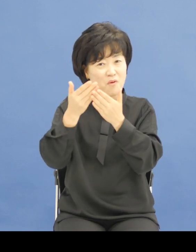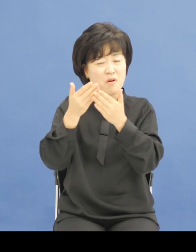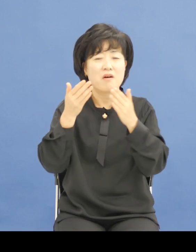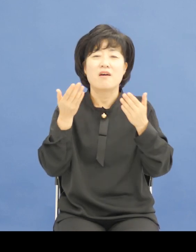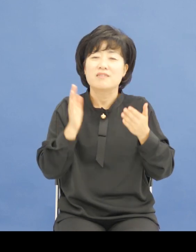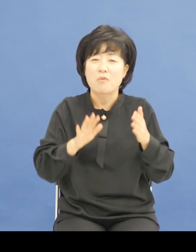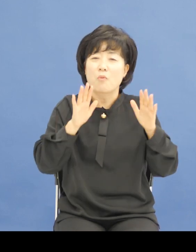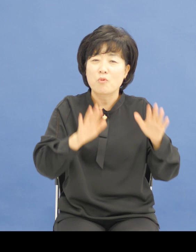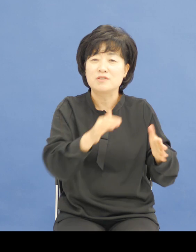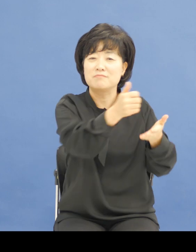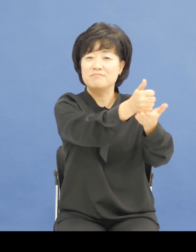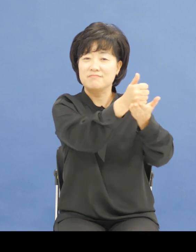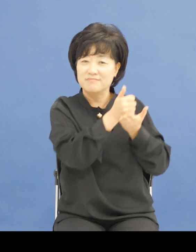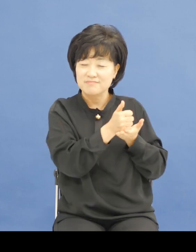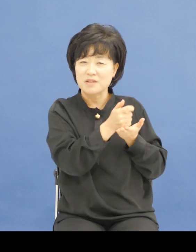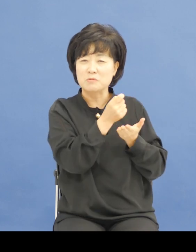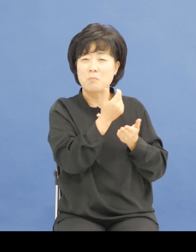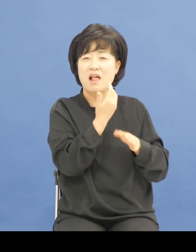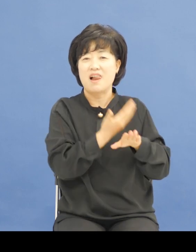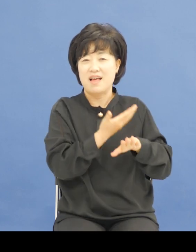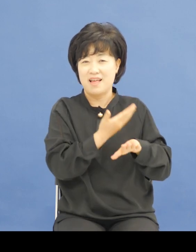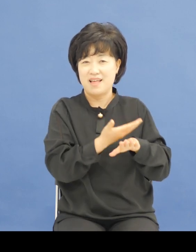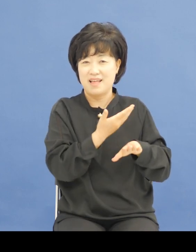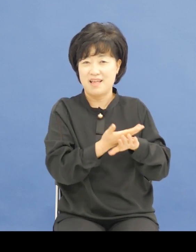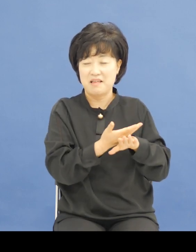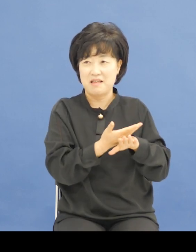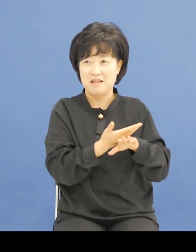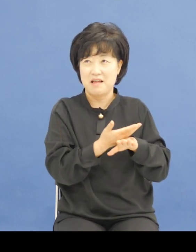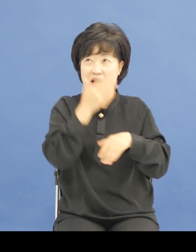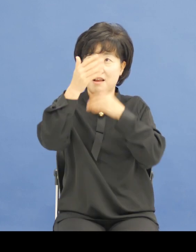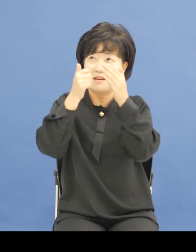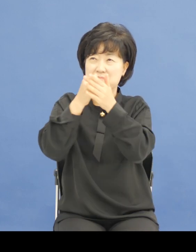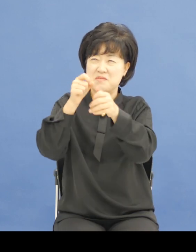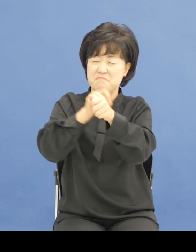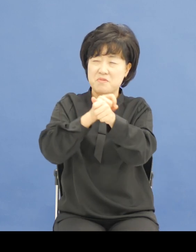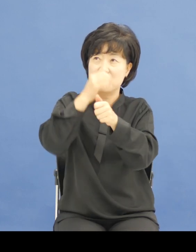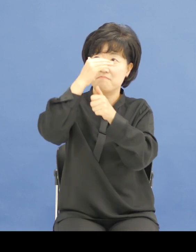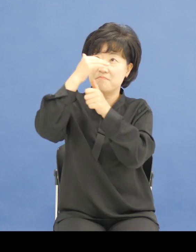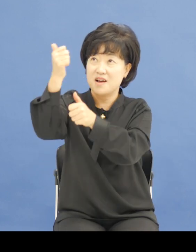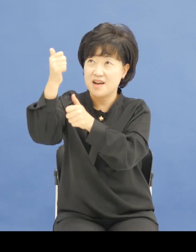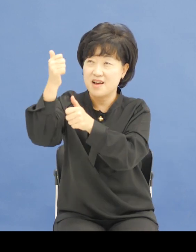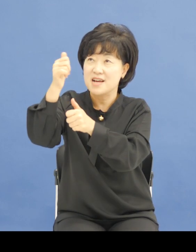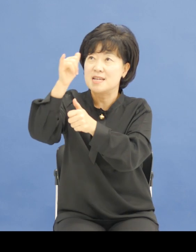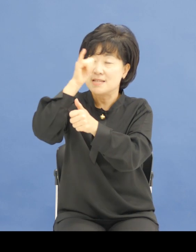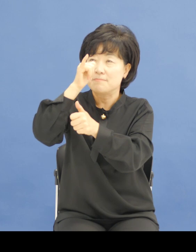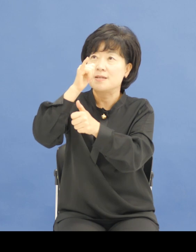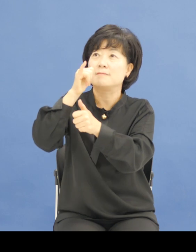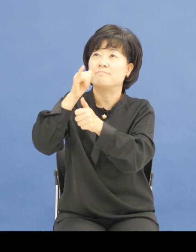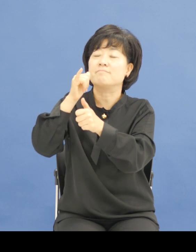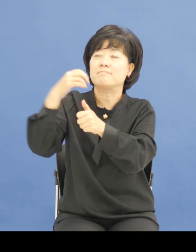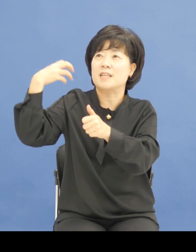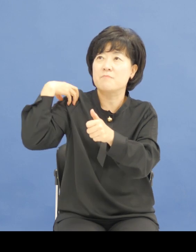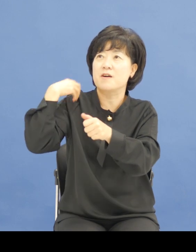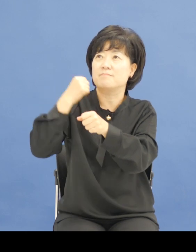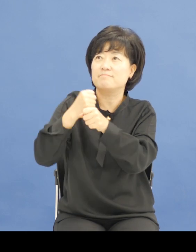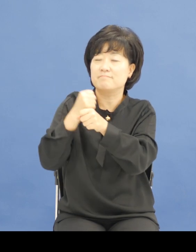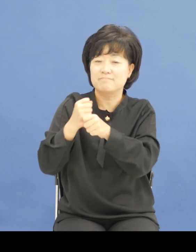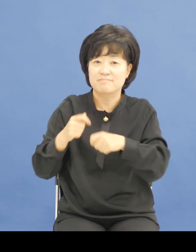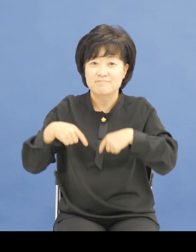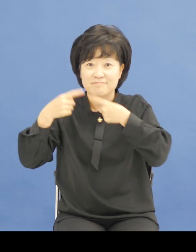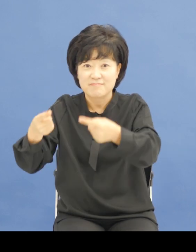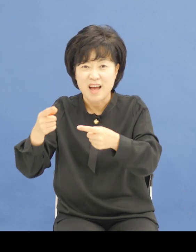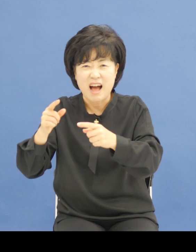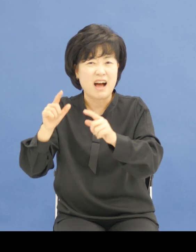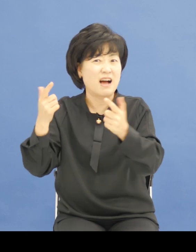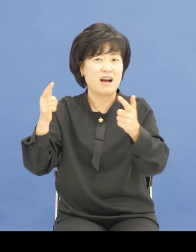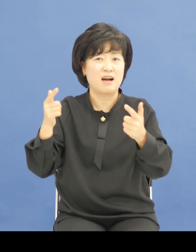뭐 특별한 하나님의 콜링이 있어서 선교지로 간 것이 아니라 네. 아프리카가 좋아서 가셨다고 합니다. 아, 그리고 이분은요. 네.